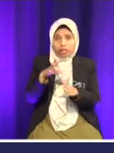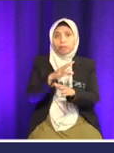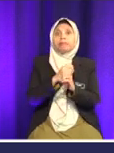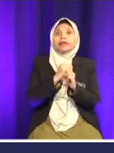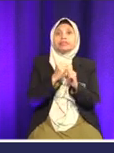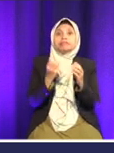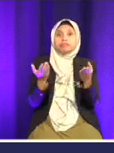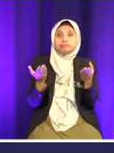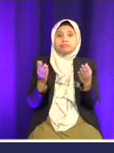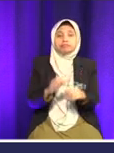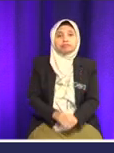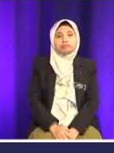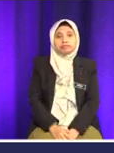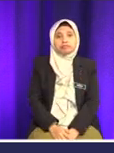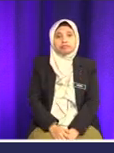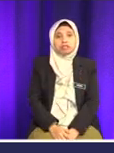Tunjukkan